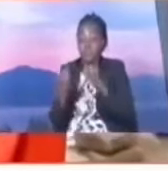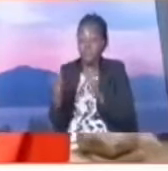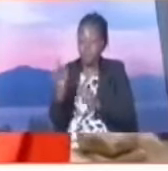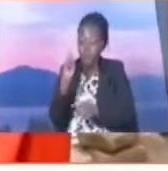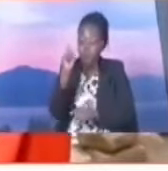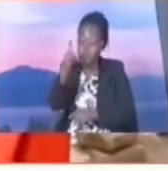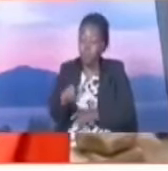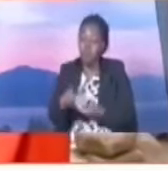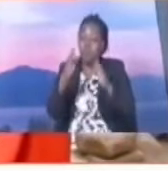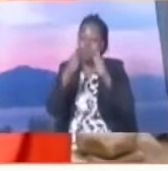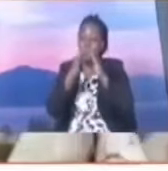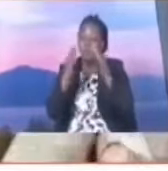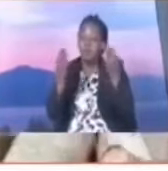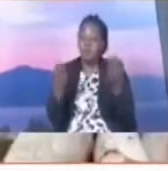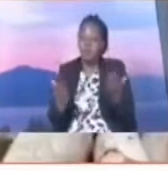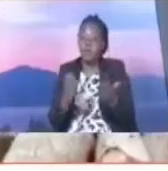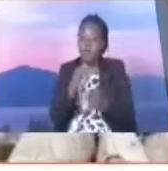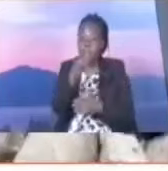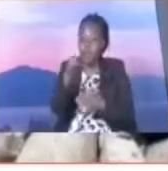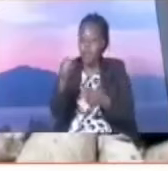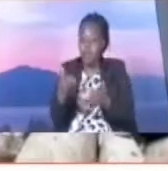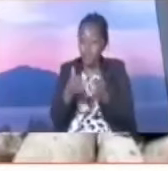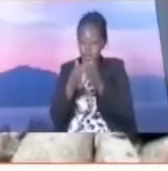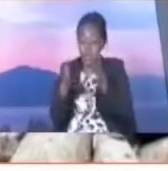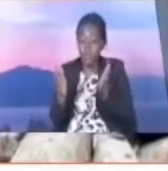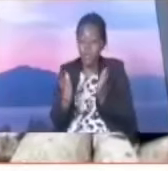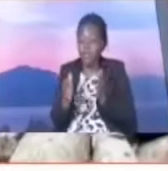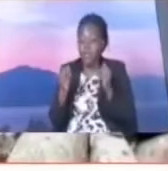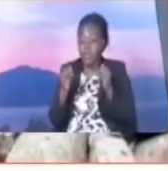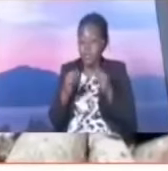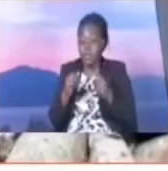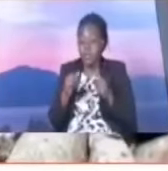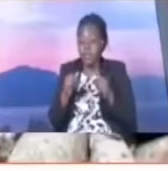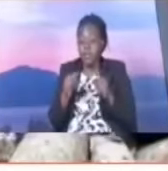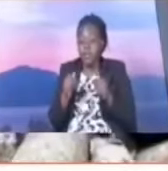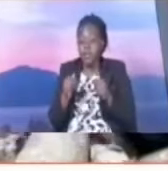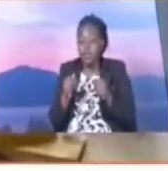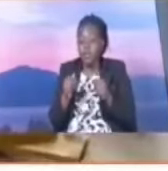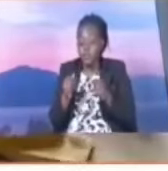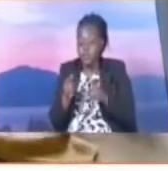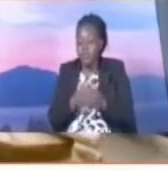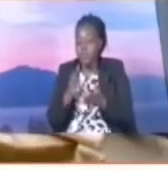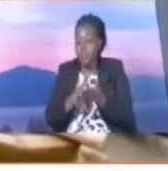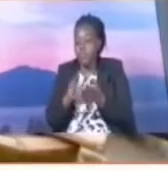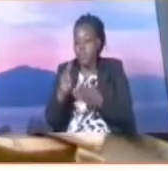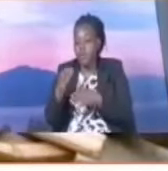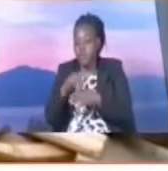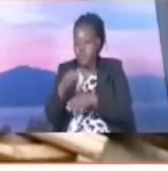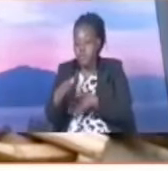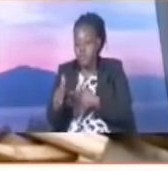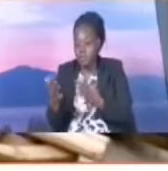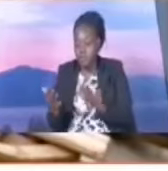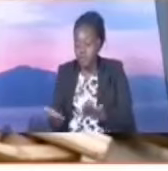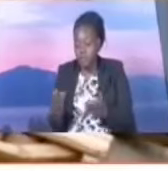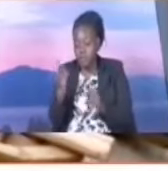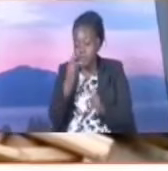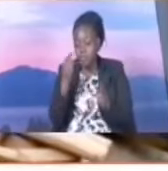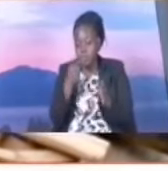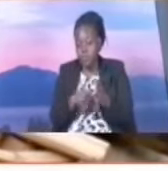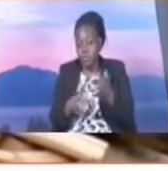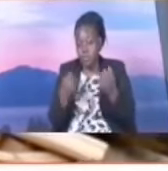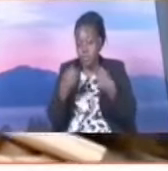semaka. Ngawalia, wisa wakulida basobe chinanse. Okufe masika, hade batu midwa. Ogunjiri wana, butu usibayise.